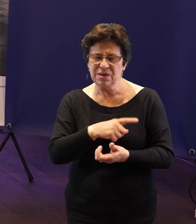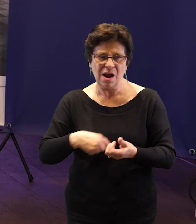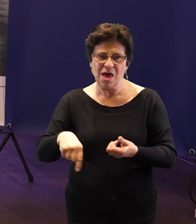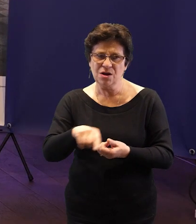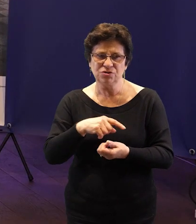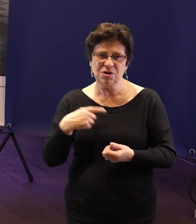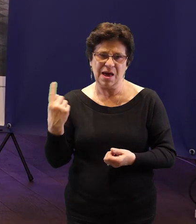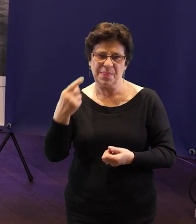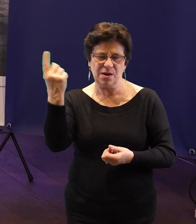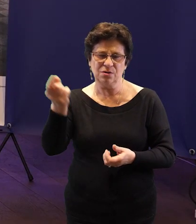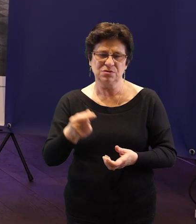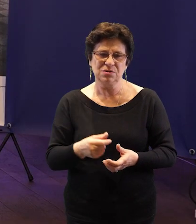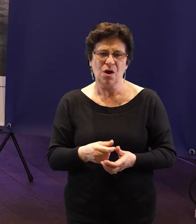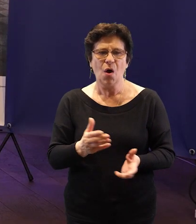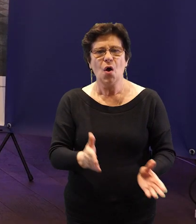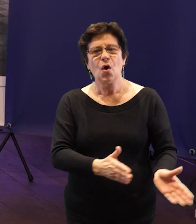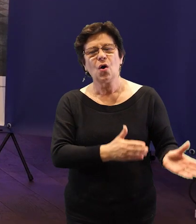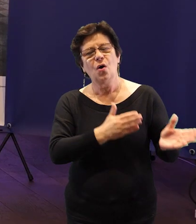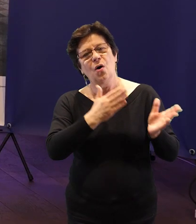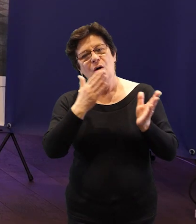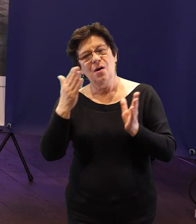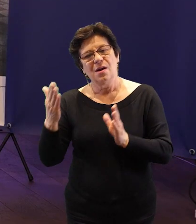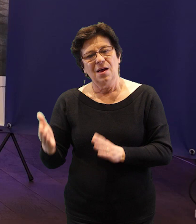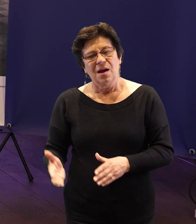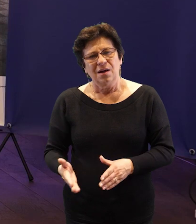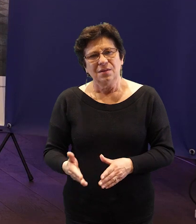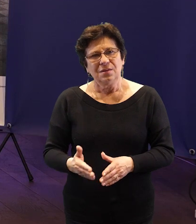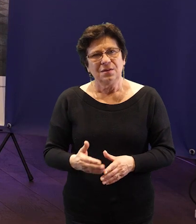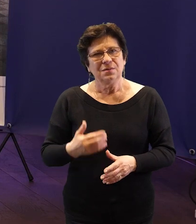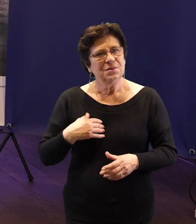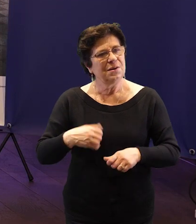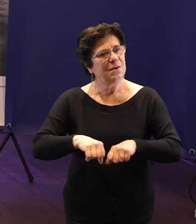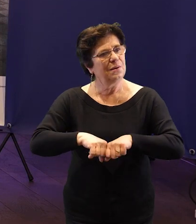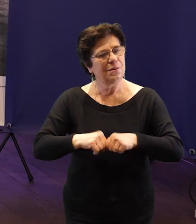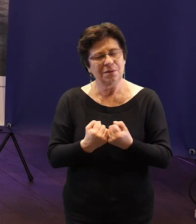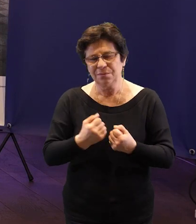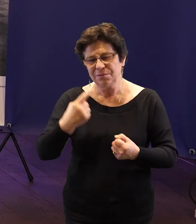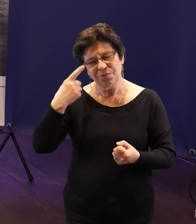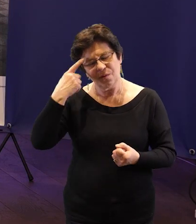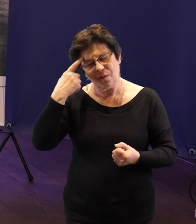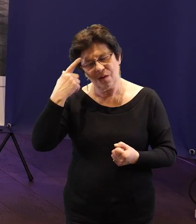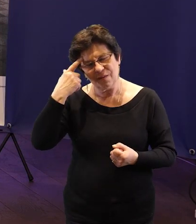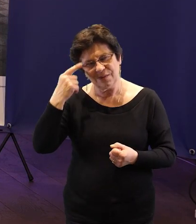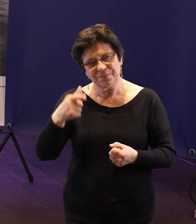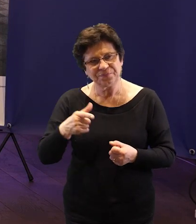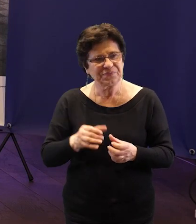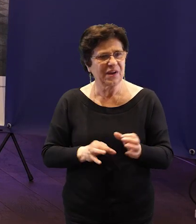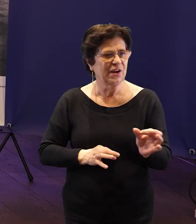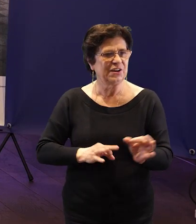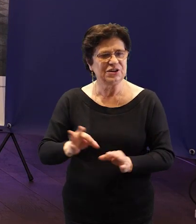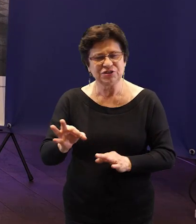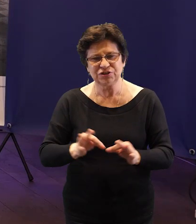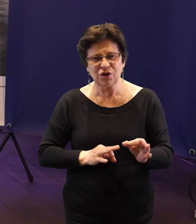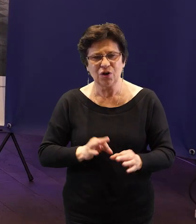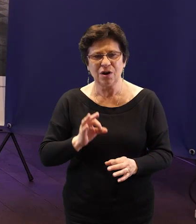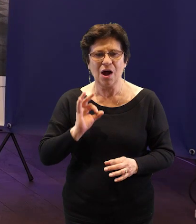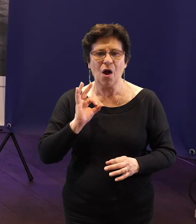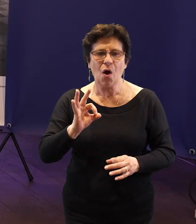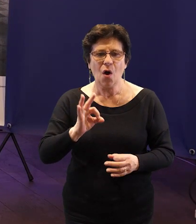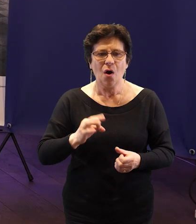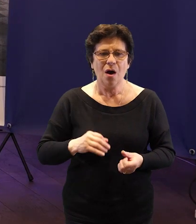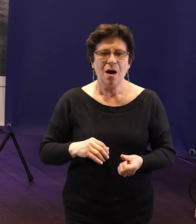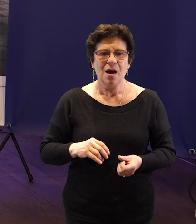Więc kolejny element tej całej łamigłówki tej historii o tych niemieckich latających talerzach